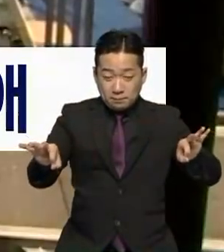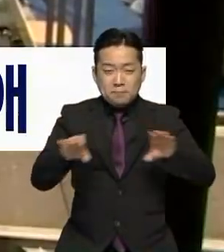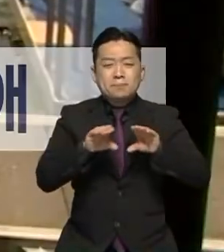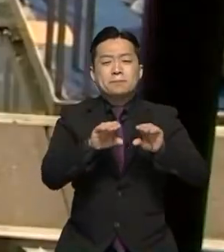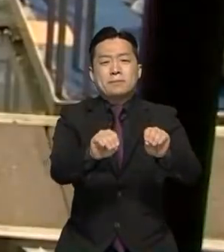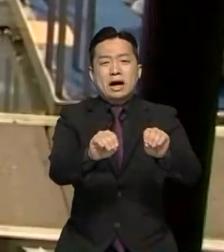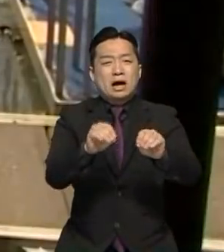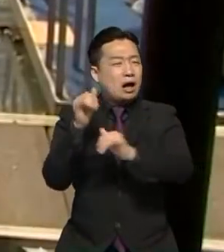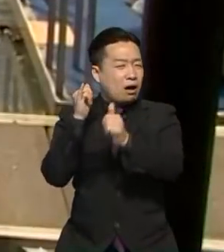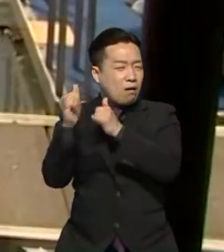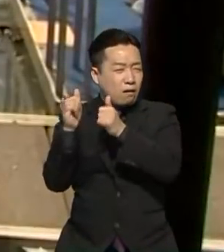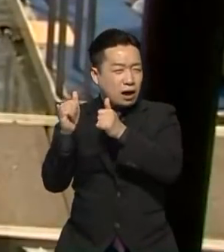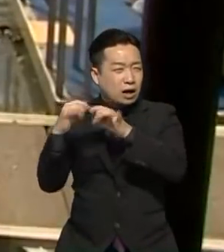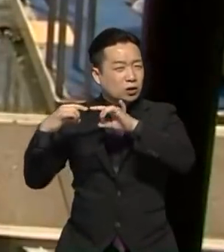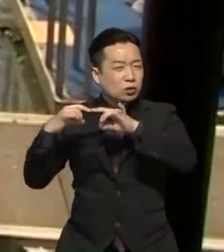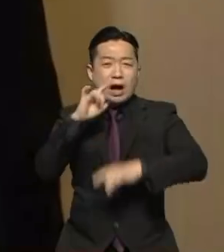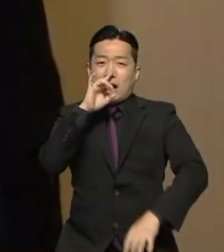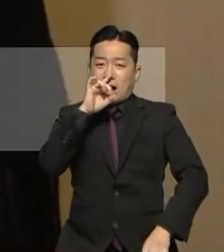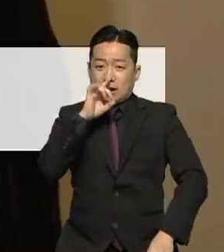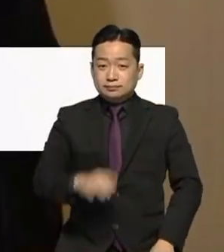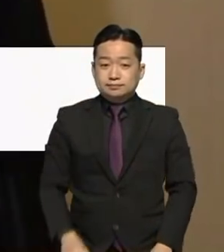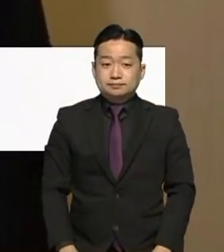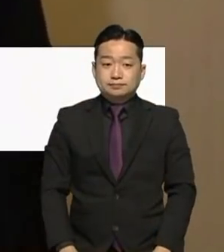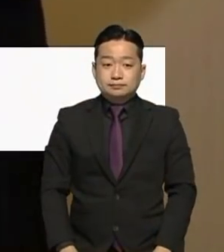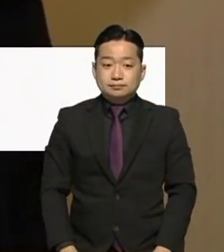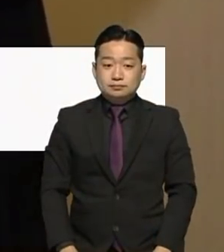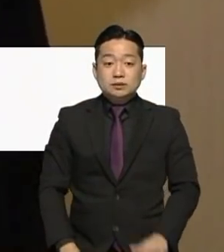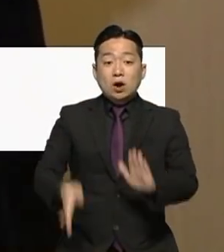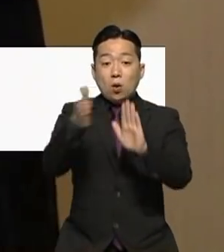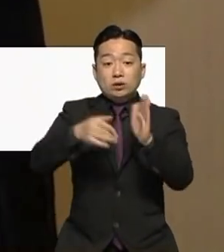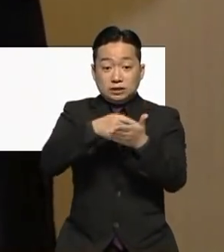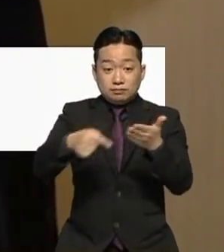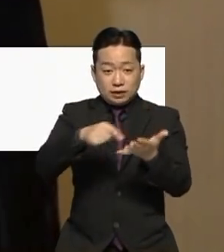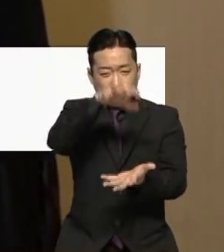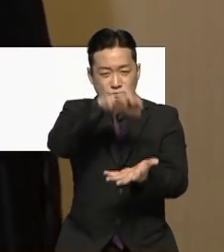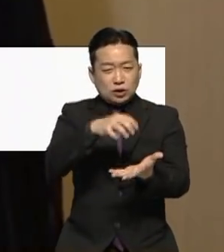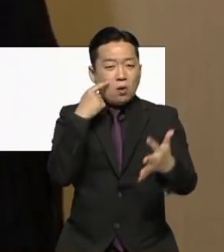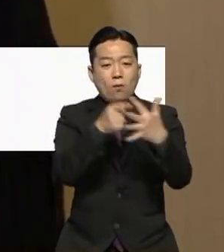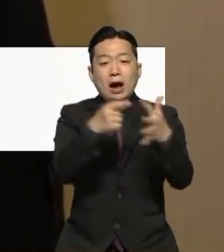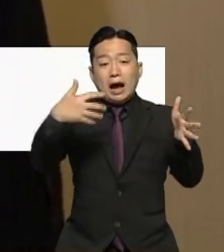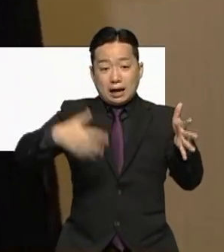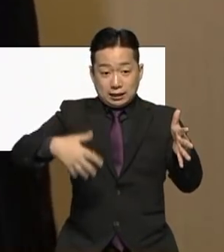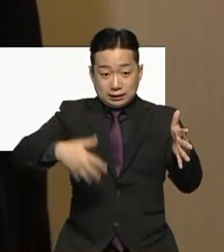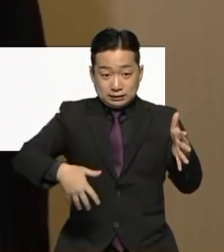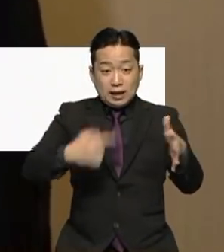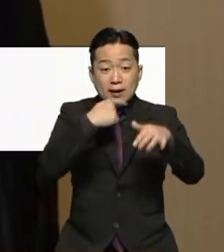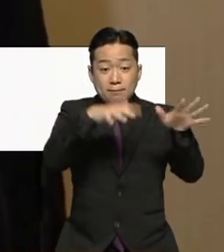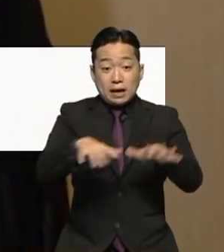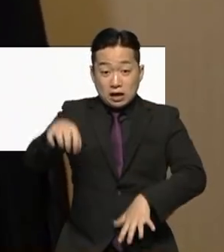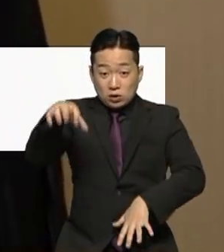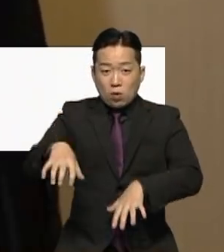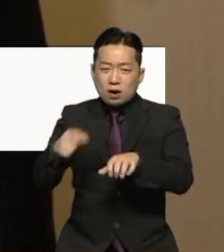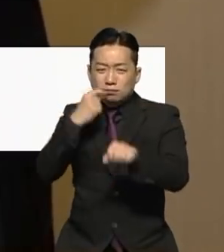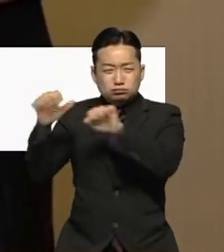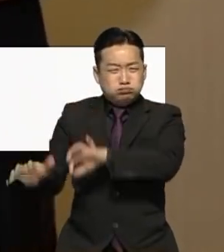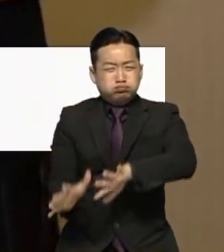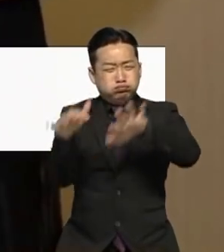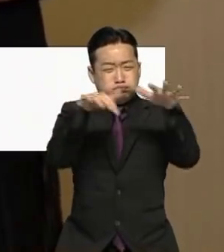제대로 이루어지지 않고 있습니다. Official damage assessments are not yet available. However, our High Commission in